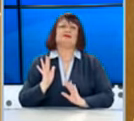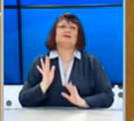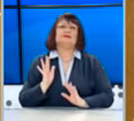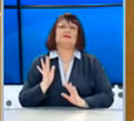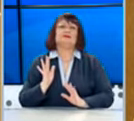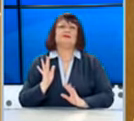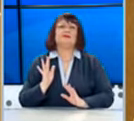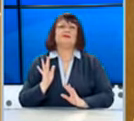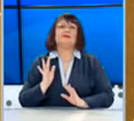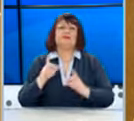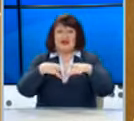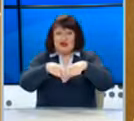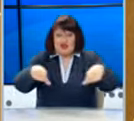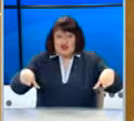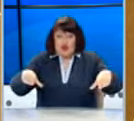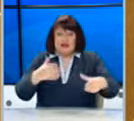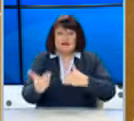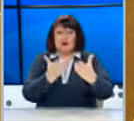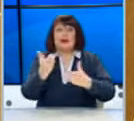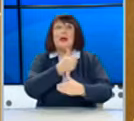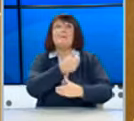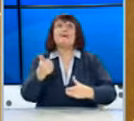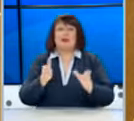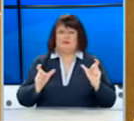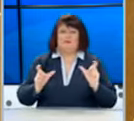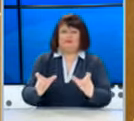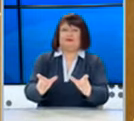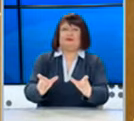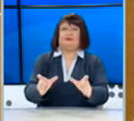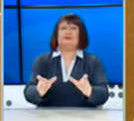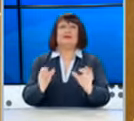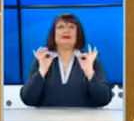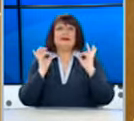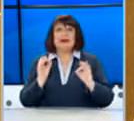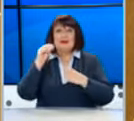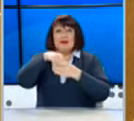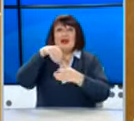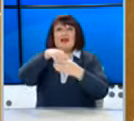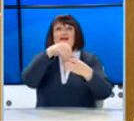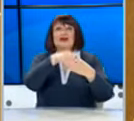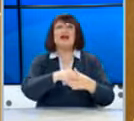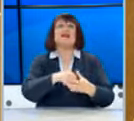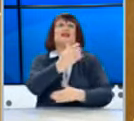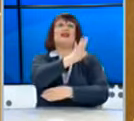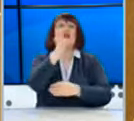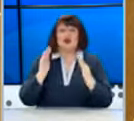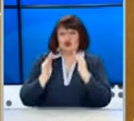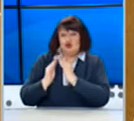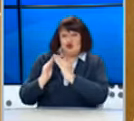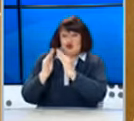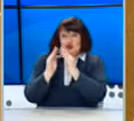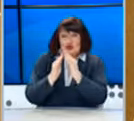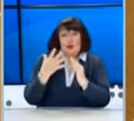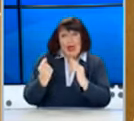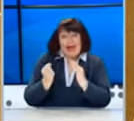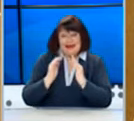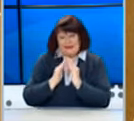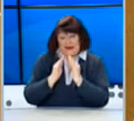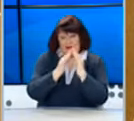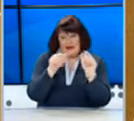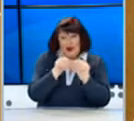Να γίνουν αντιπυρικές ζώνες. Να γίνουν στοχευμένες παρεμβάσεις στη μεικτή ζώνη δάσους κατοικίας. Να στελεχωθεί